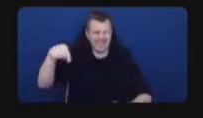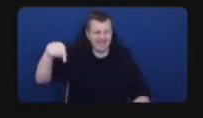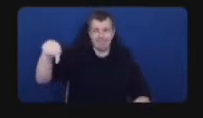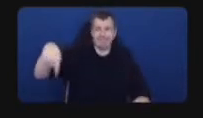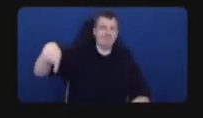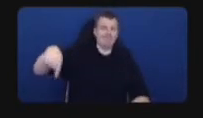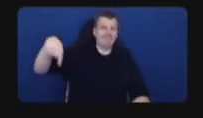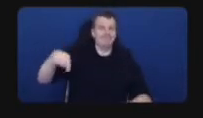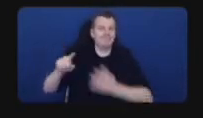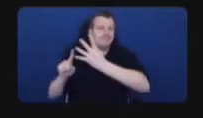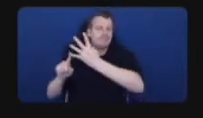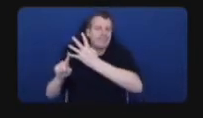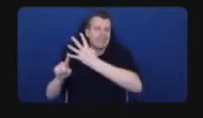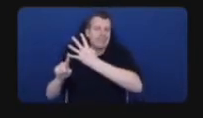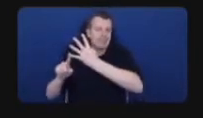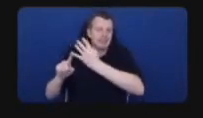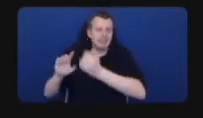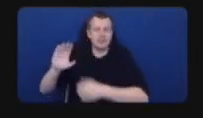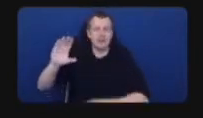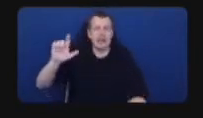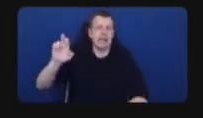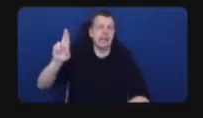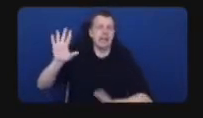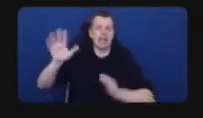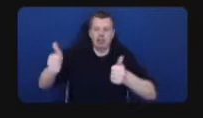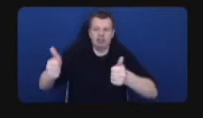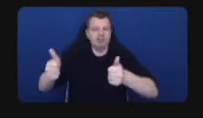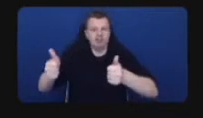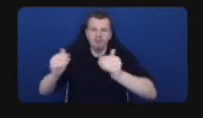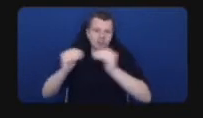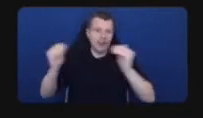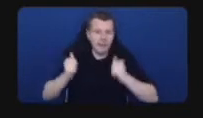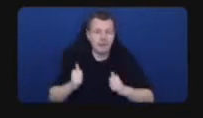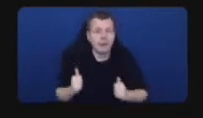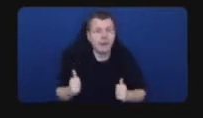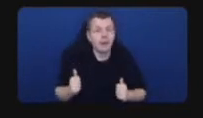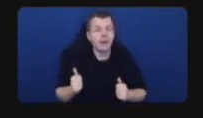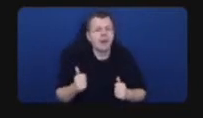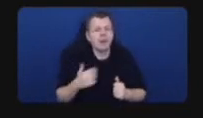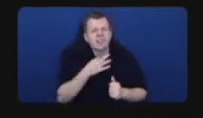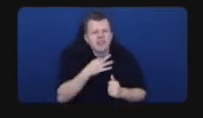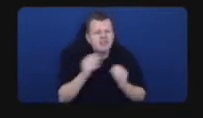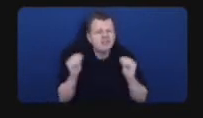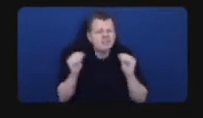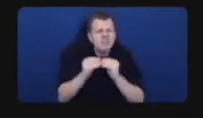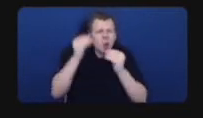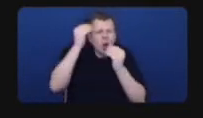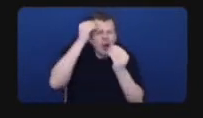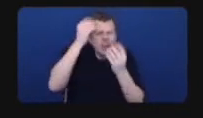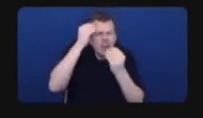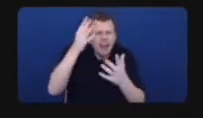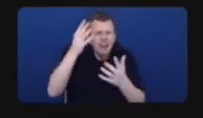是在全清 all clear 全清的状态。那